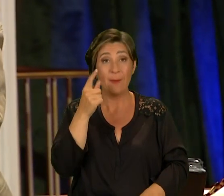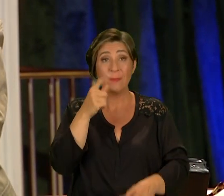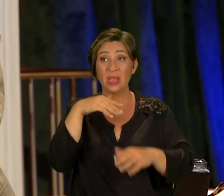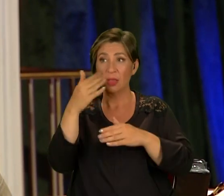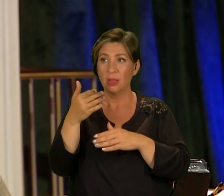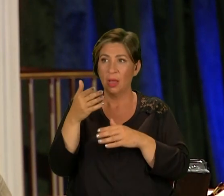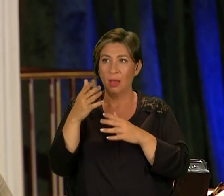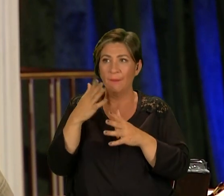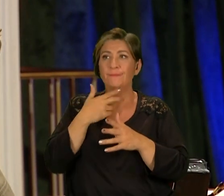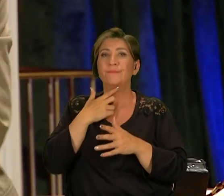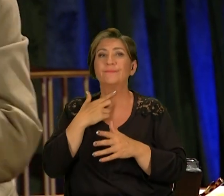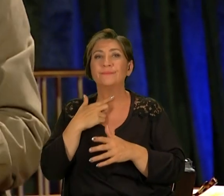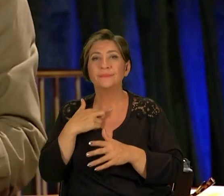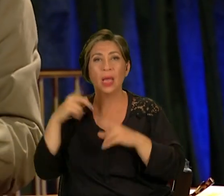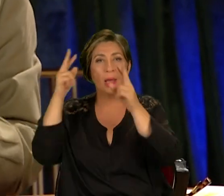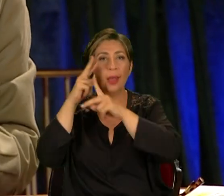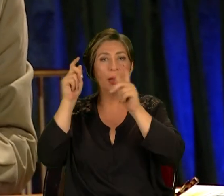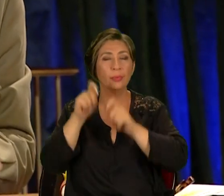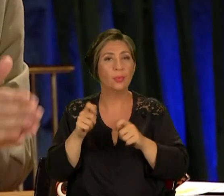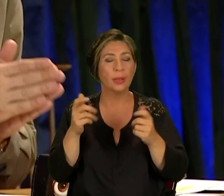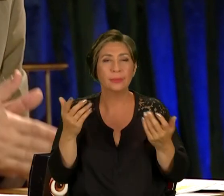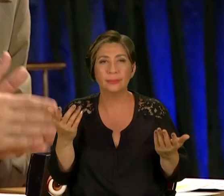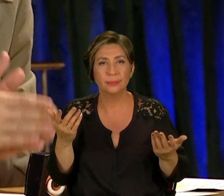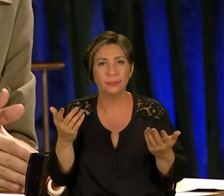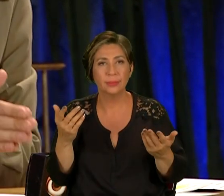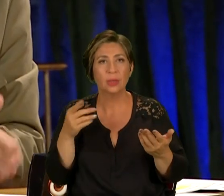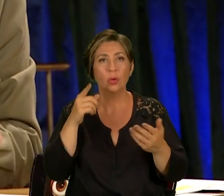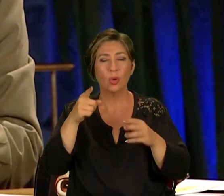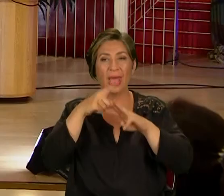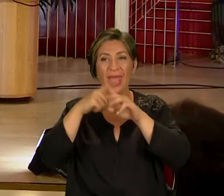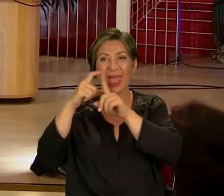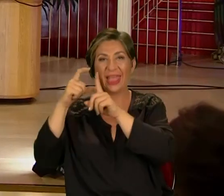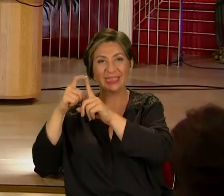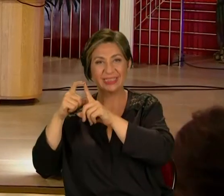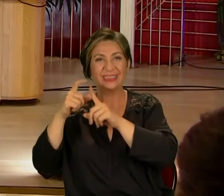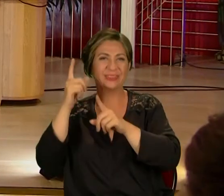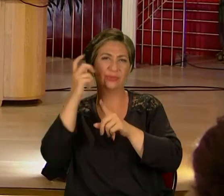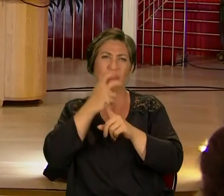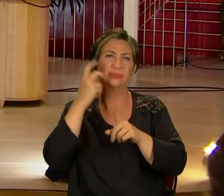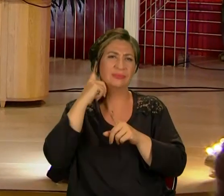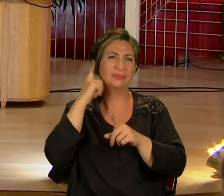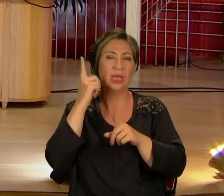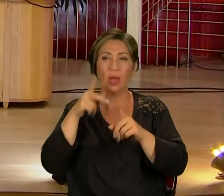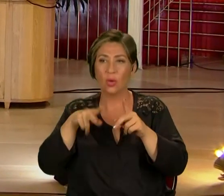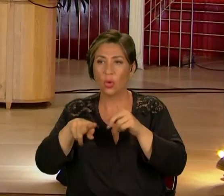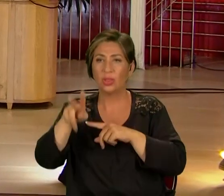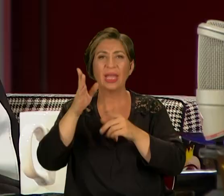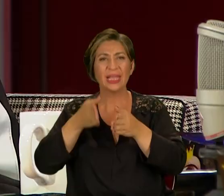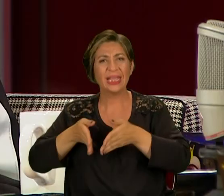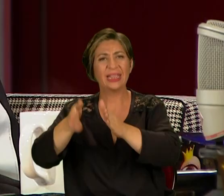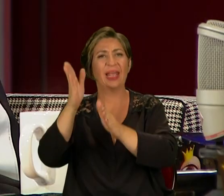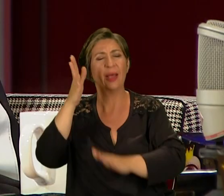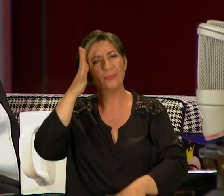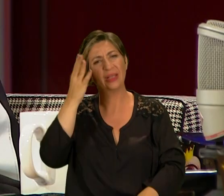yandan öykünüyorlar ve böyle bir şey hayal ediyorlar. Dolayısıyla bu Ed Sheeran'ın açtığı yolda ilerleyen başka gerizekalılar